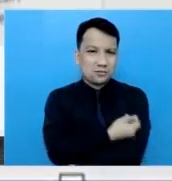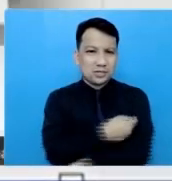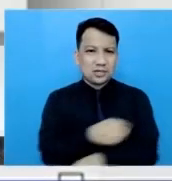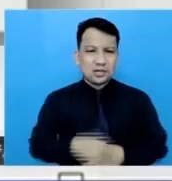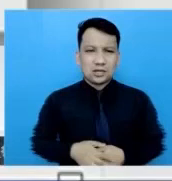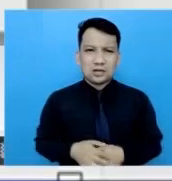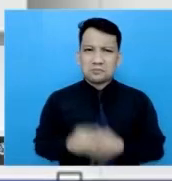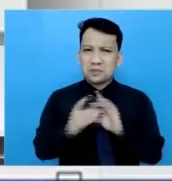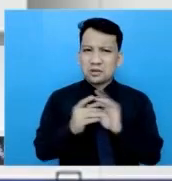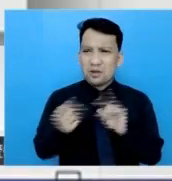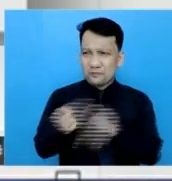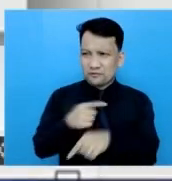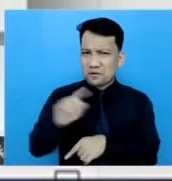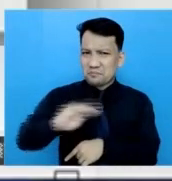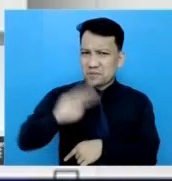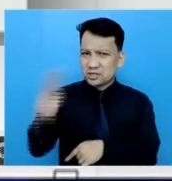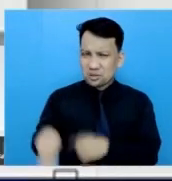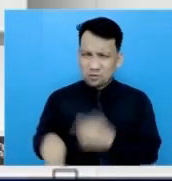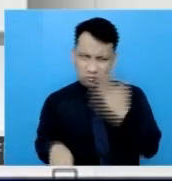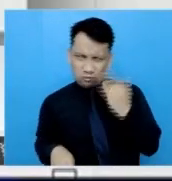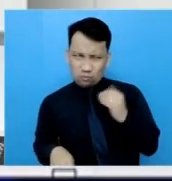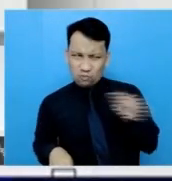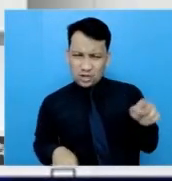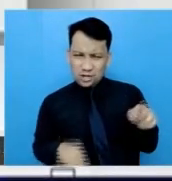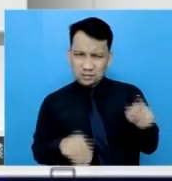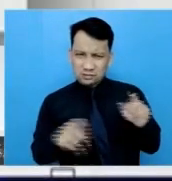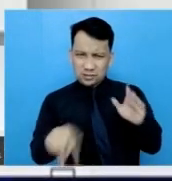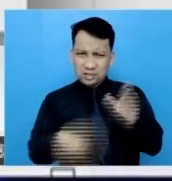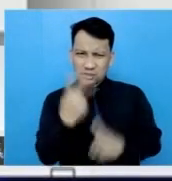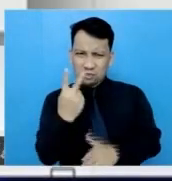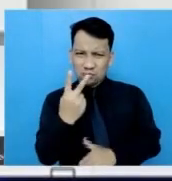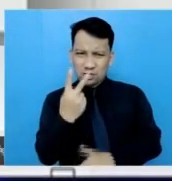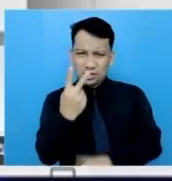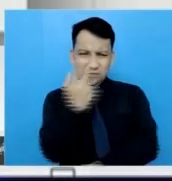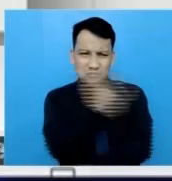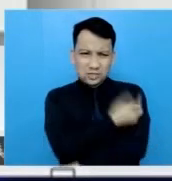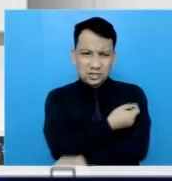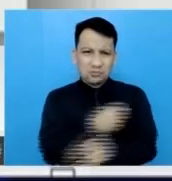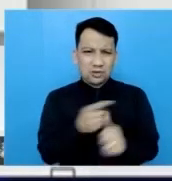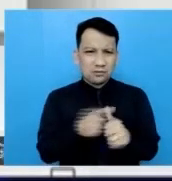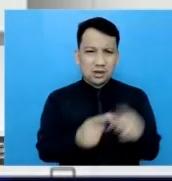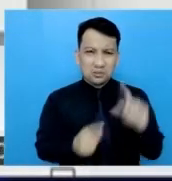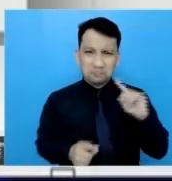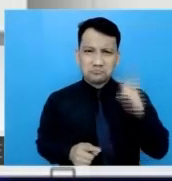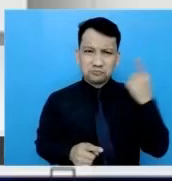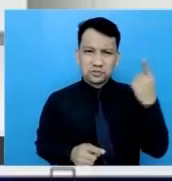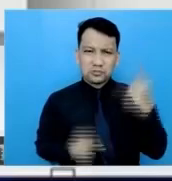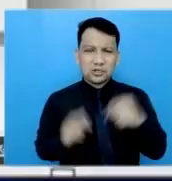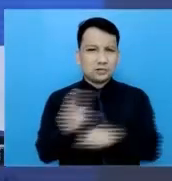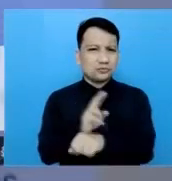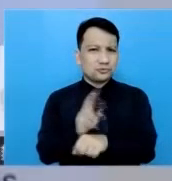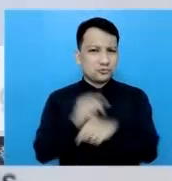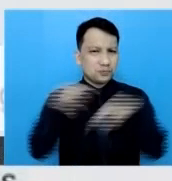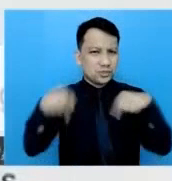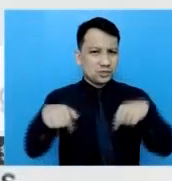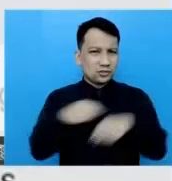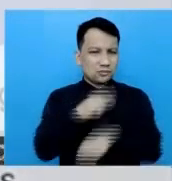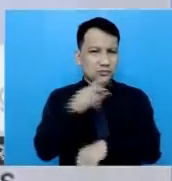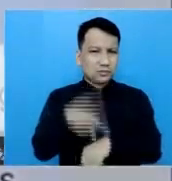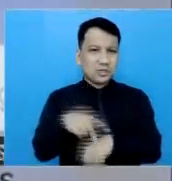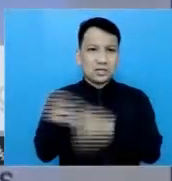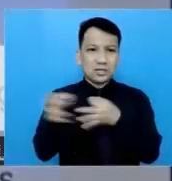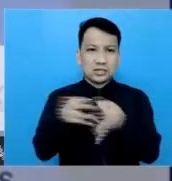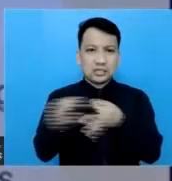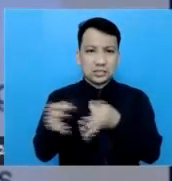isang taga-Maynila, bakit nakadalawang dose ng aktres kung pang first dose pa lang ang ginagamit sa bansa? Paliwanag naman